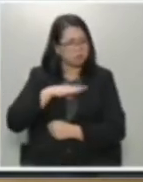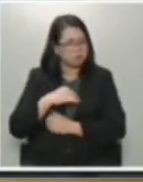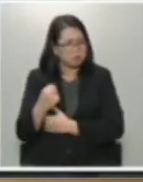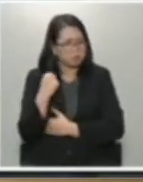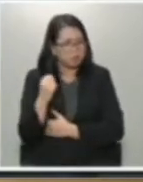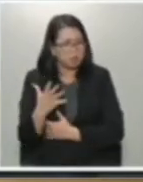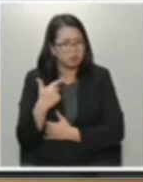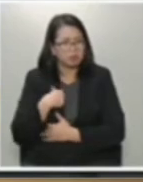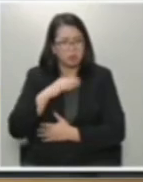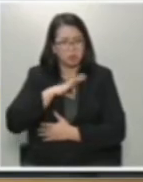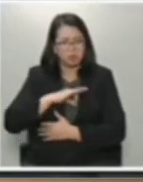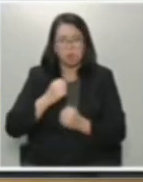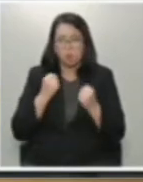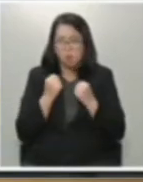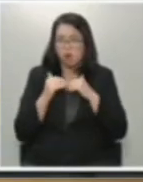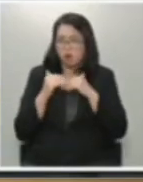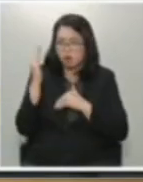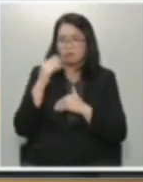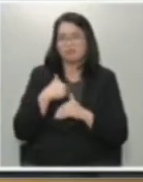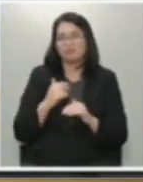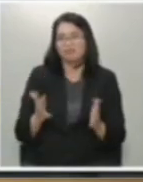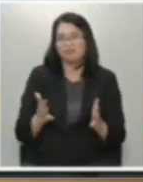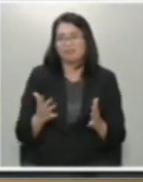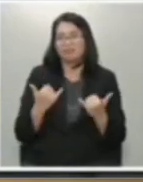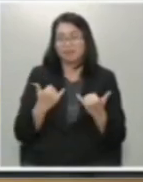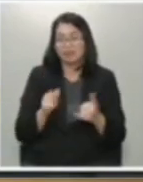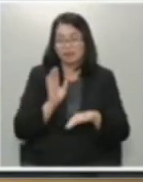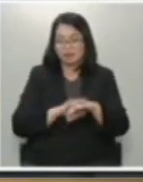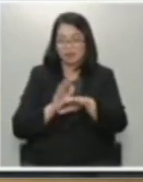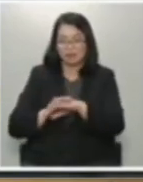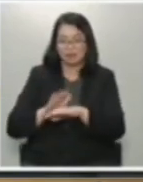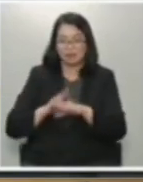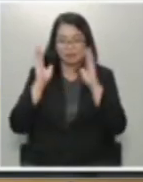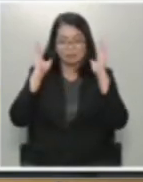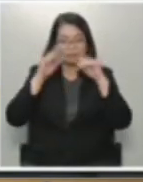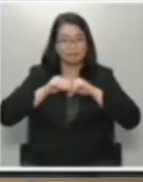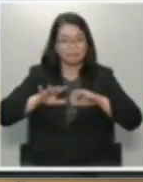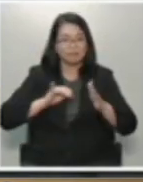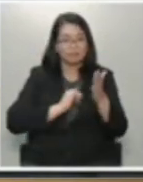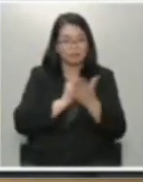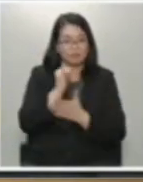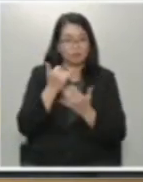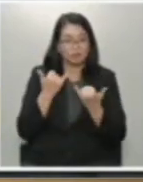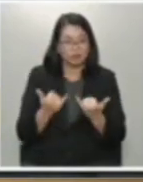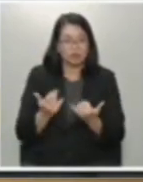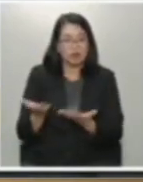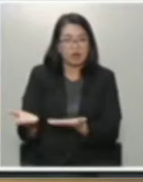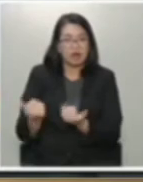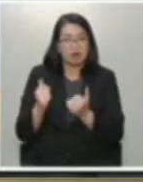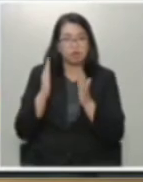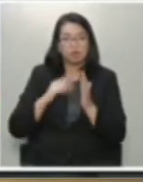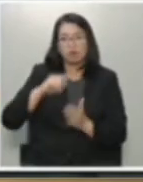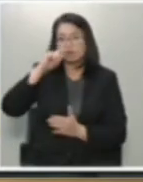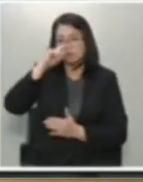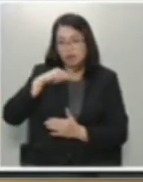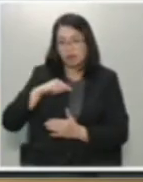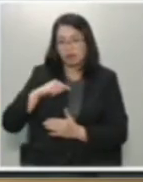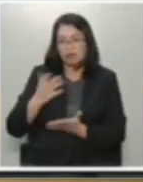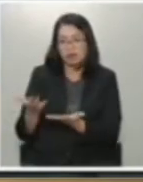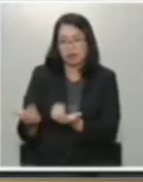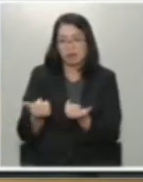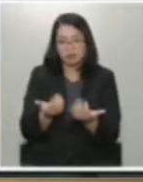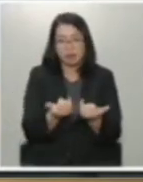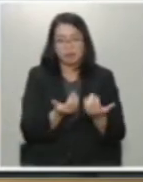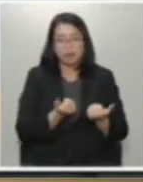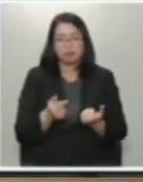ะครับซึ่งนี่ความรู้เดียวอย่างหนึ่งคือการรับคนไทยกลับจากสถานที่